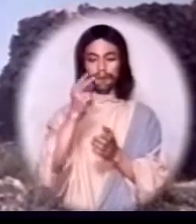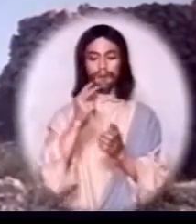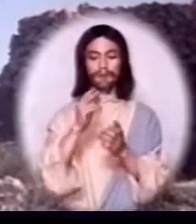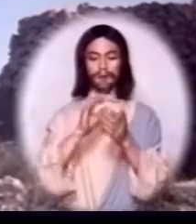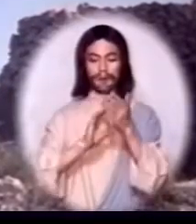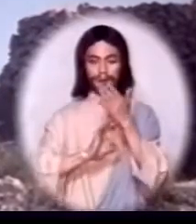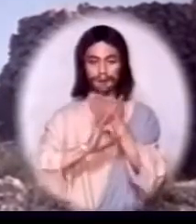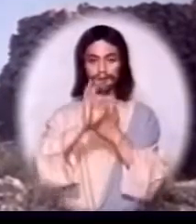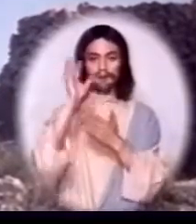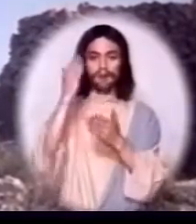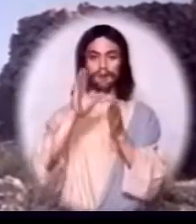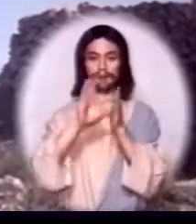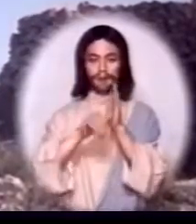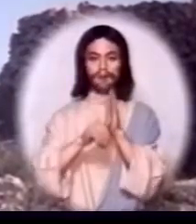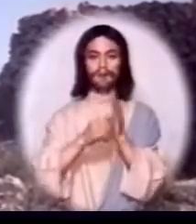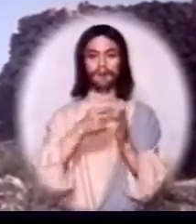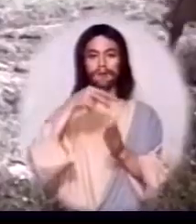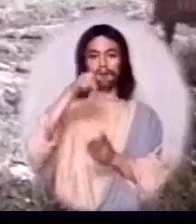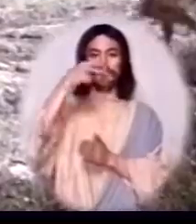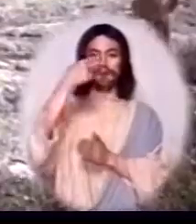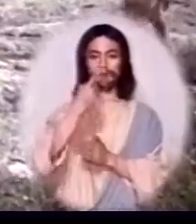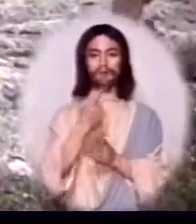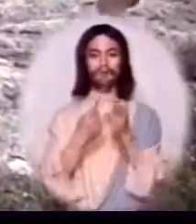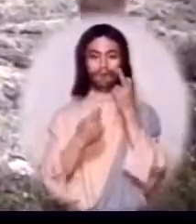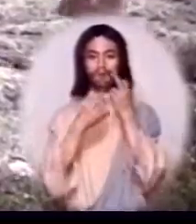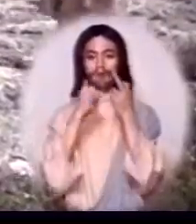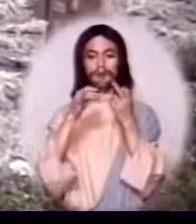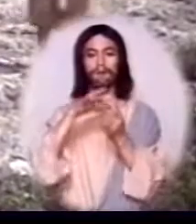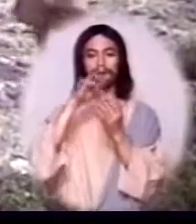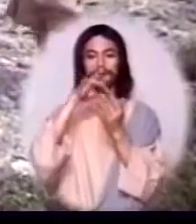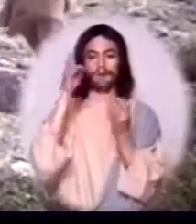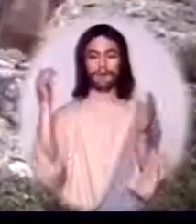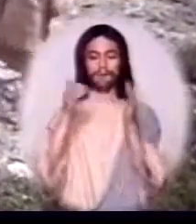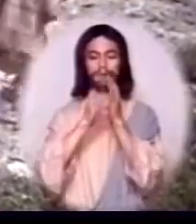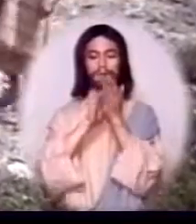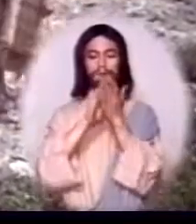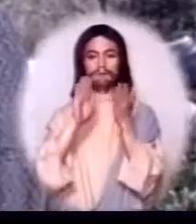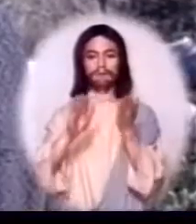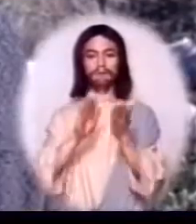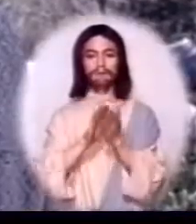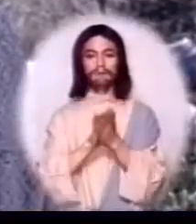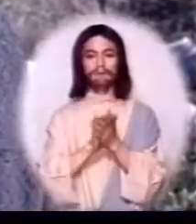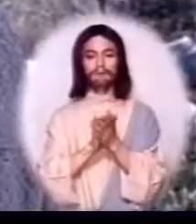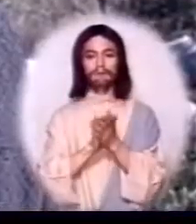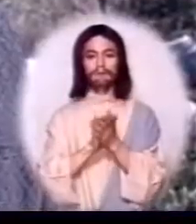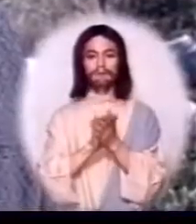그리고 날이 밝자 그는 사도라 불리우는 열두 사람을 택하셨습니다.